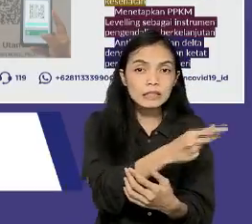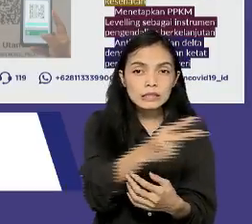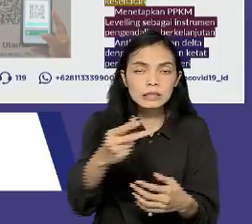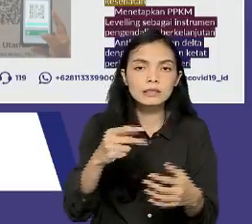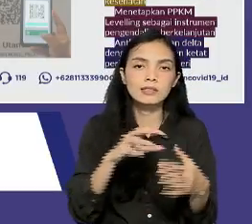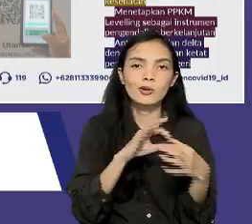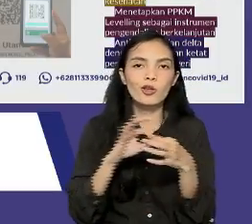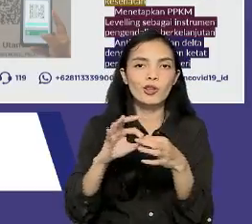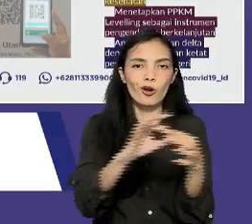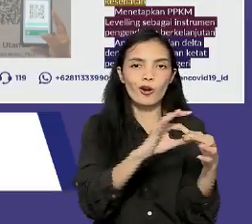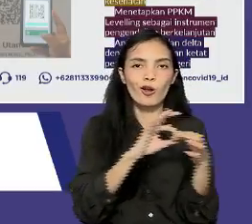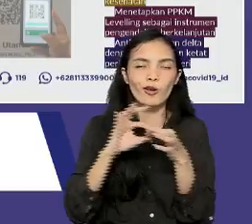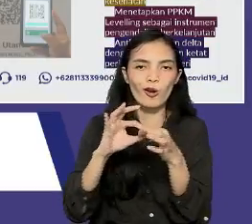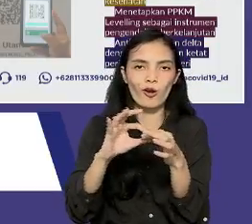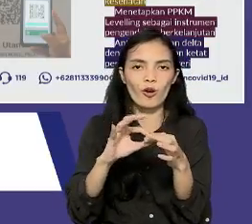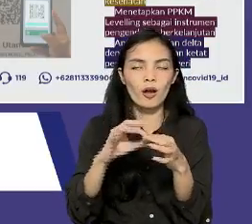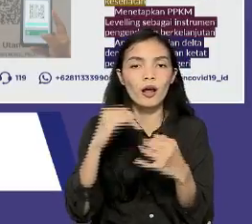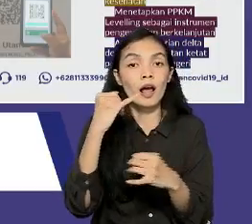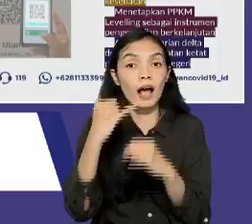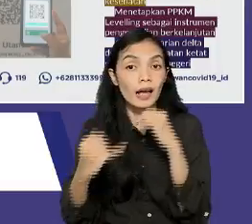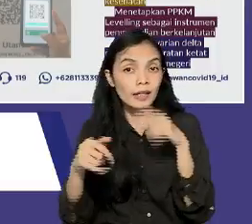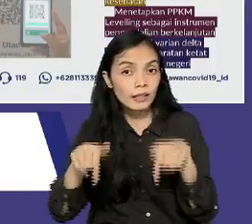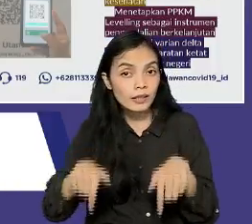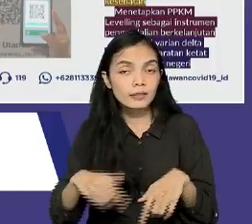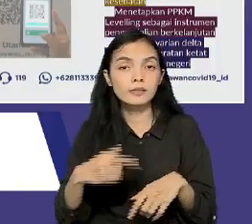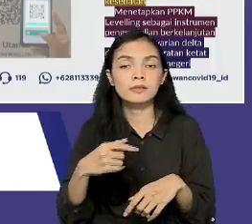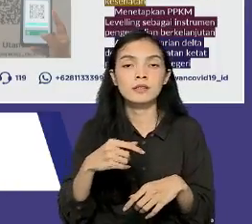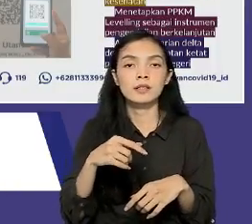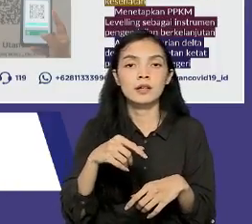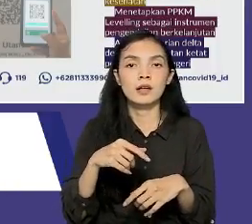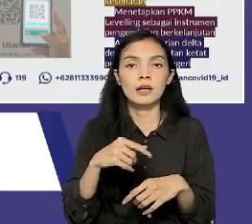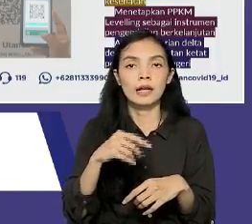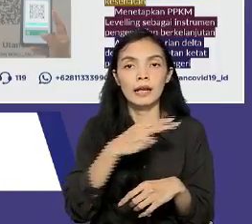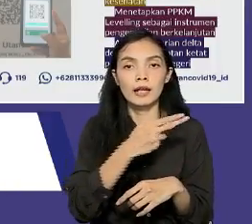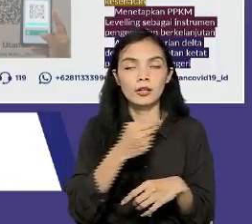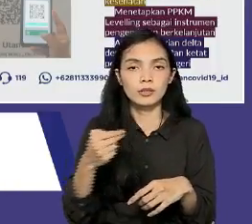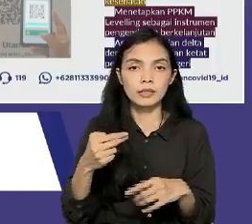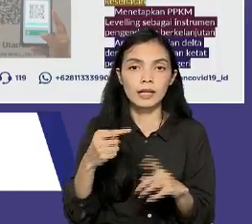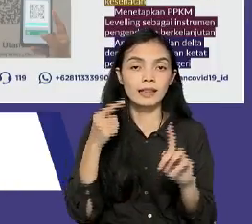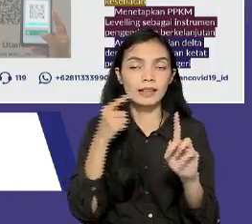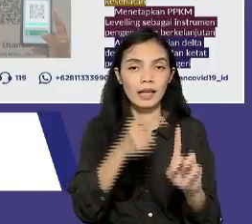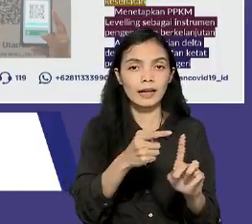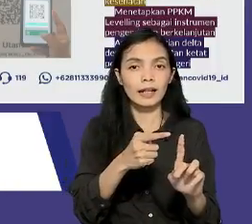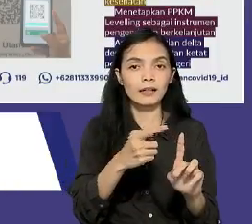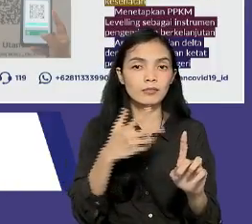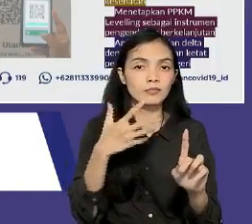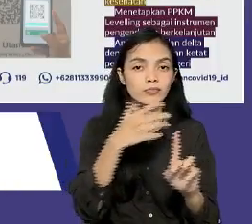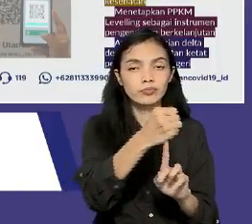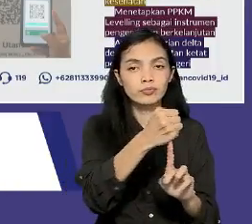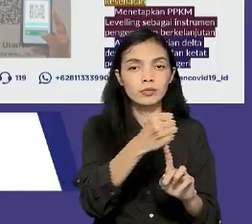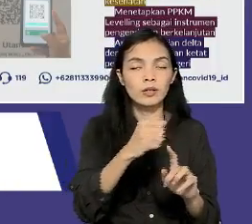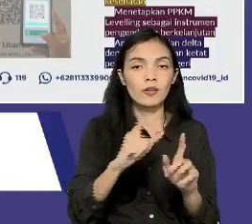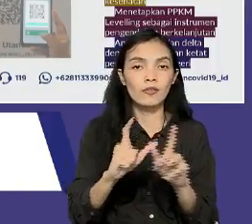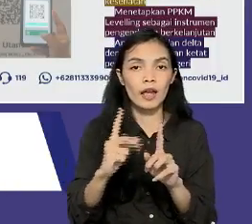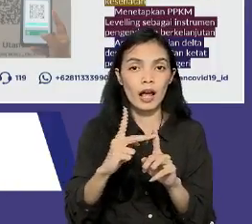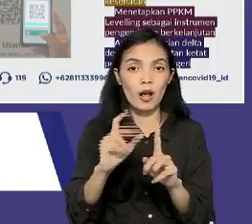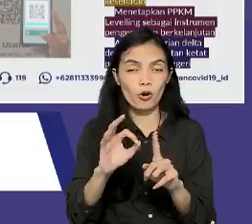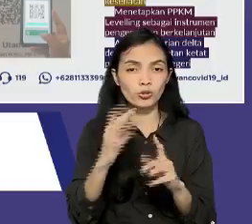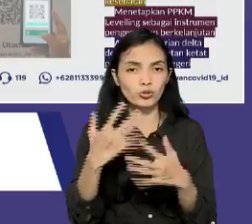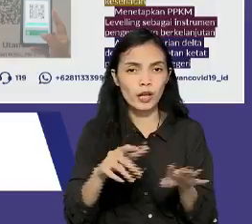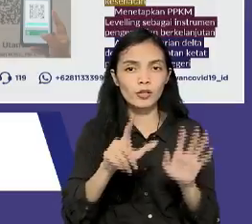royong. Akhirnya di akhir tahun ini, Indonesia mencapai target vaksinasi oleh WHO di mana